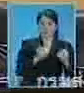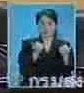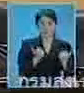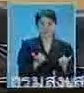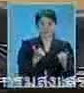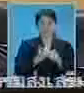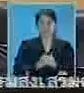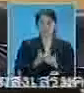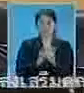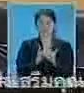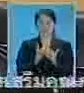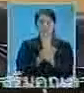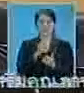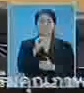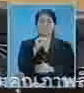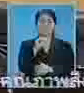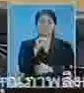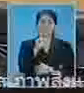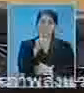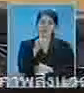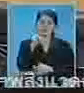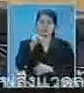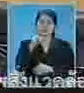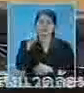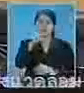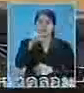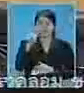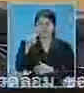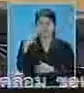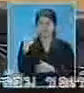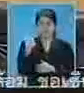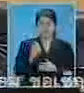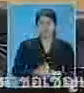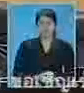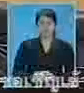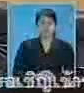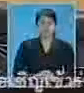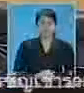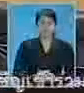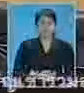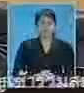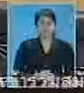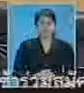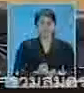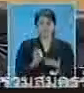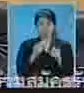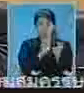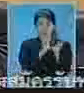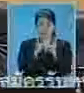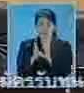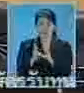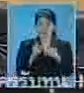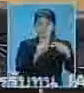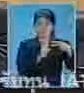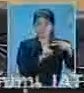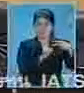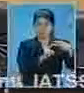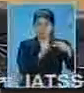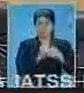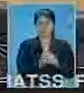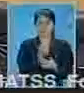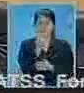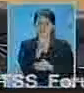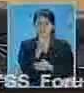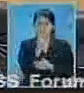41กว่าเปอร์เซ็นต์นะครับเทียบกับรายได้โดยรวมของประเทศ แต่อีกวิธีหนึ่งที่จะดูว่